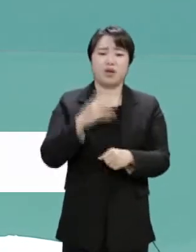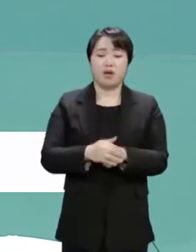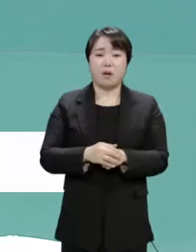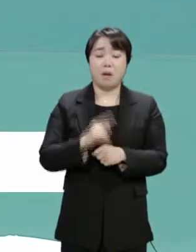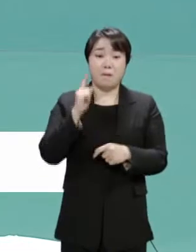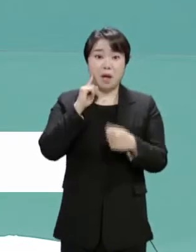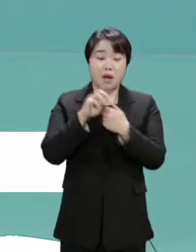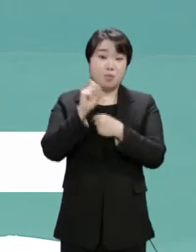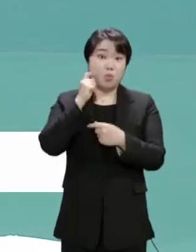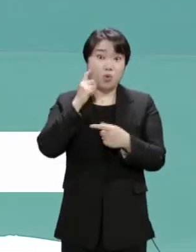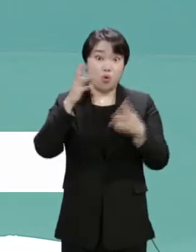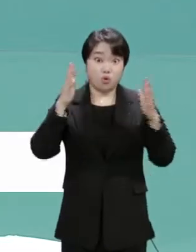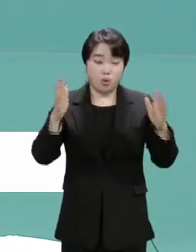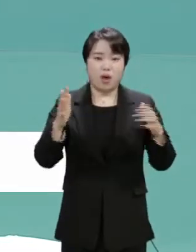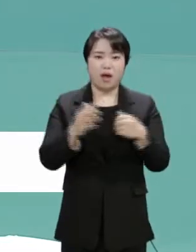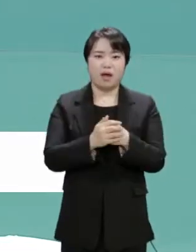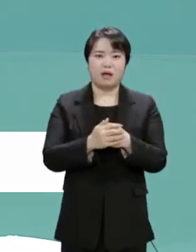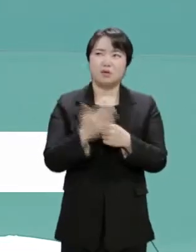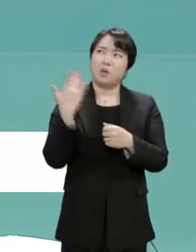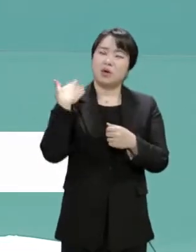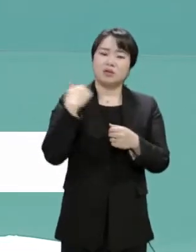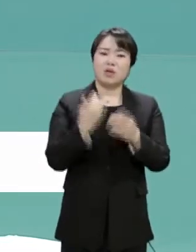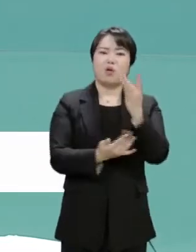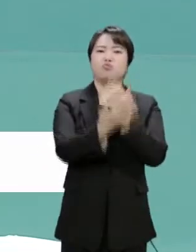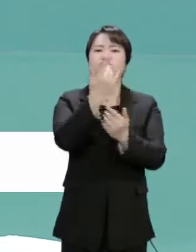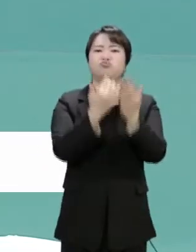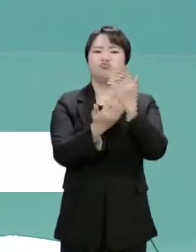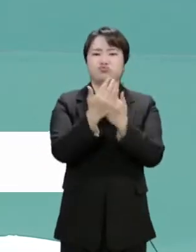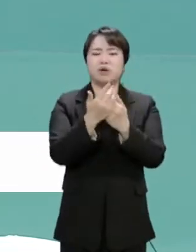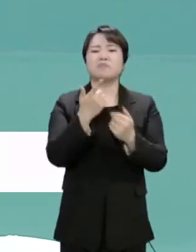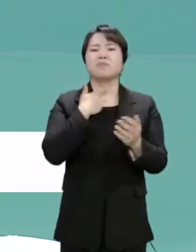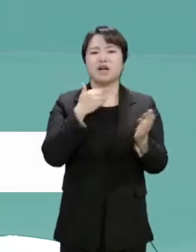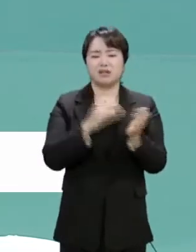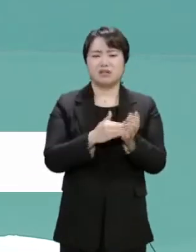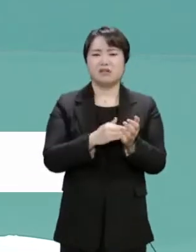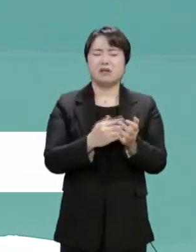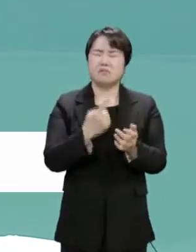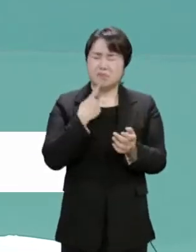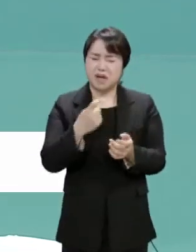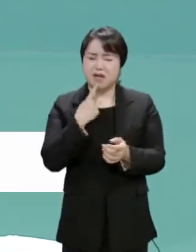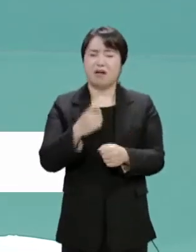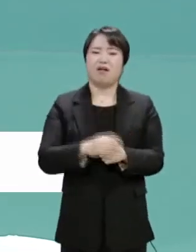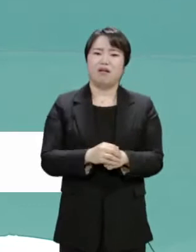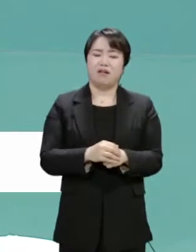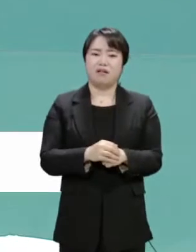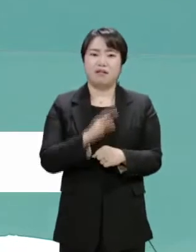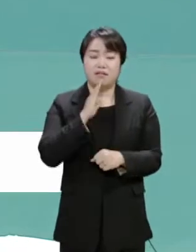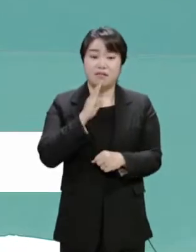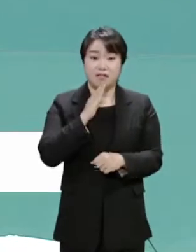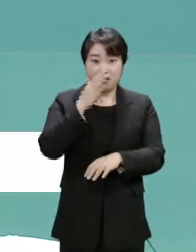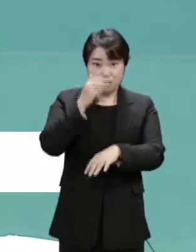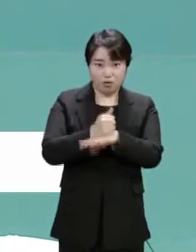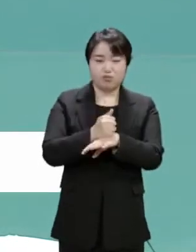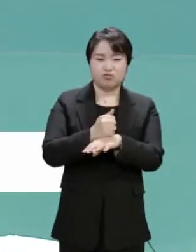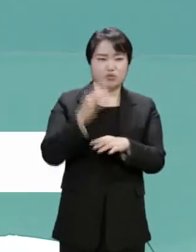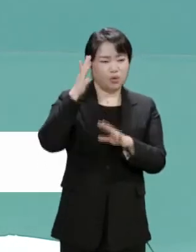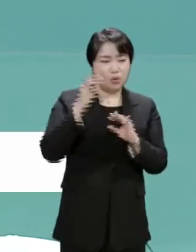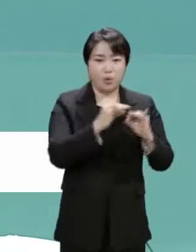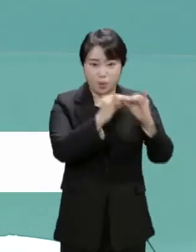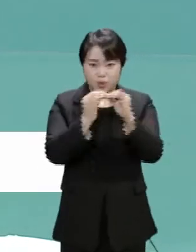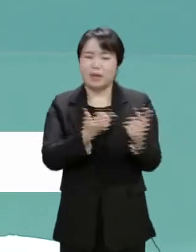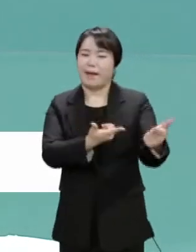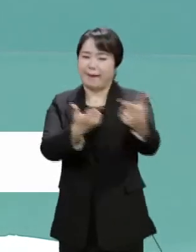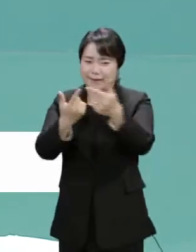개월 안에 세 번씩이나 지금 불이 났어요. 큰 인명피해로 일어날 뻔했습니다. 따라서 이 공공재개발이 필요하다.